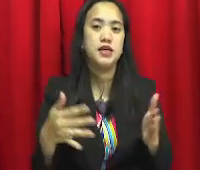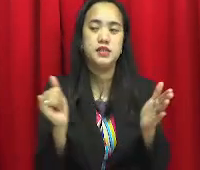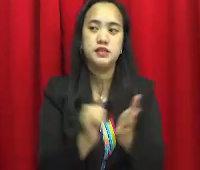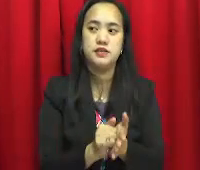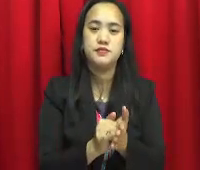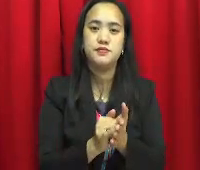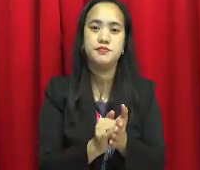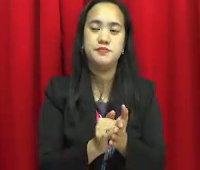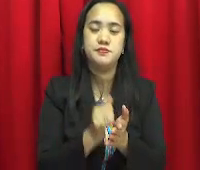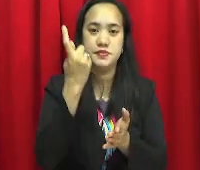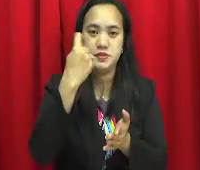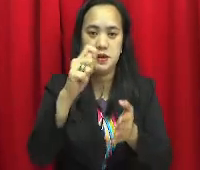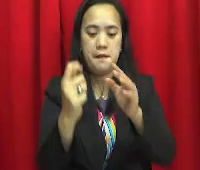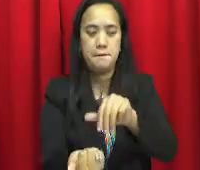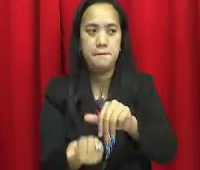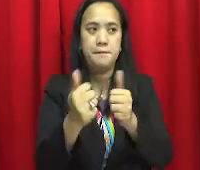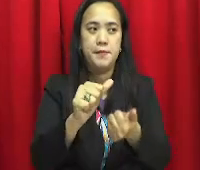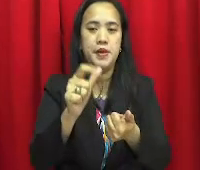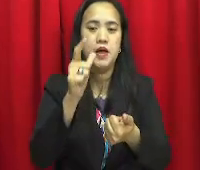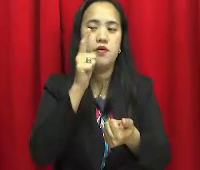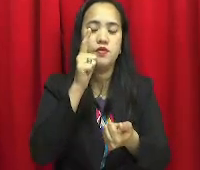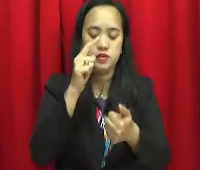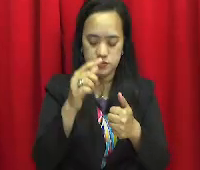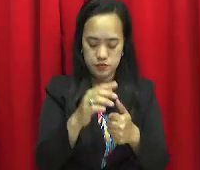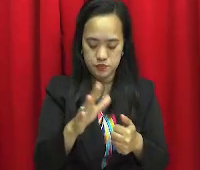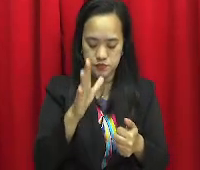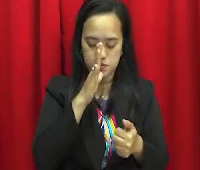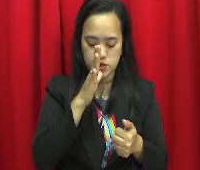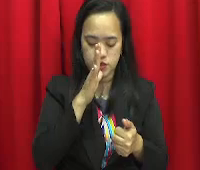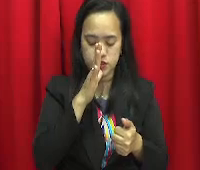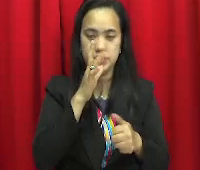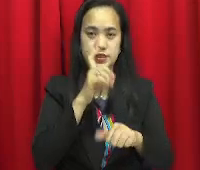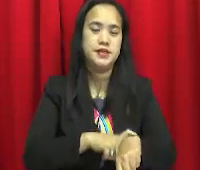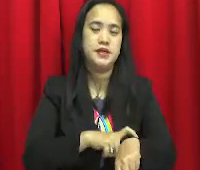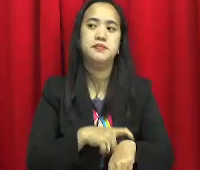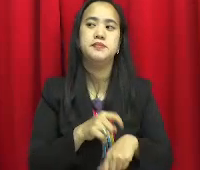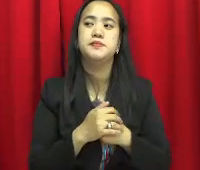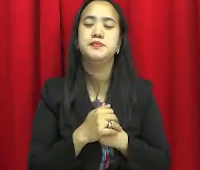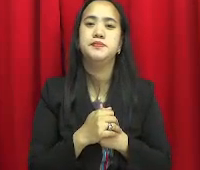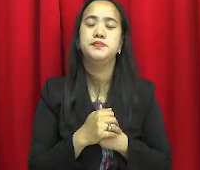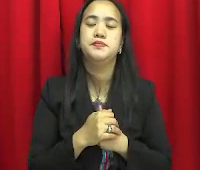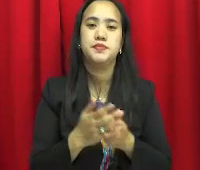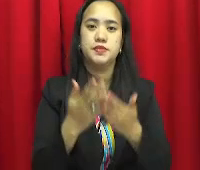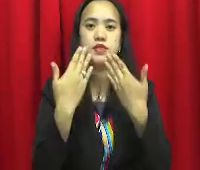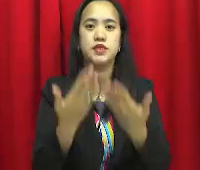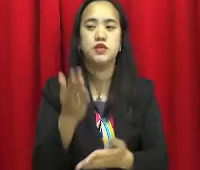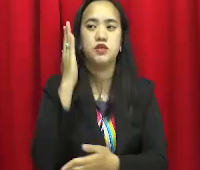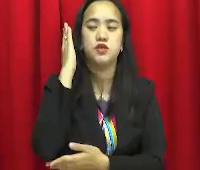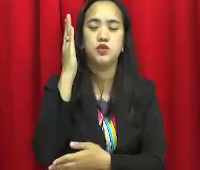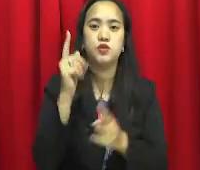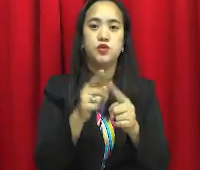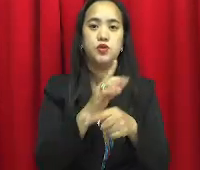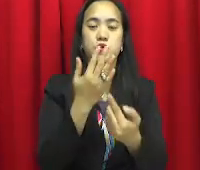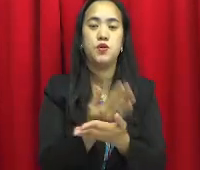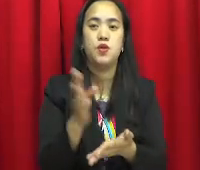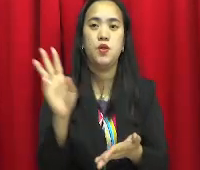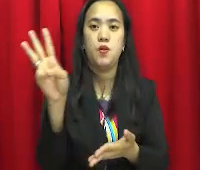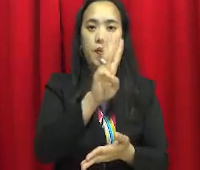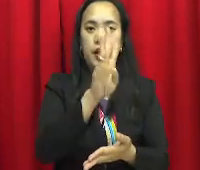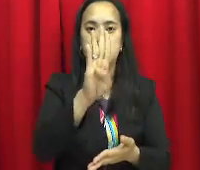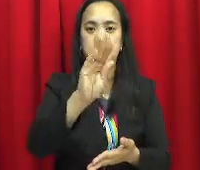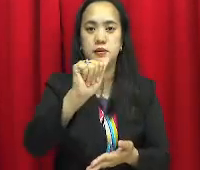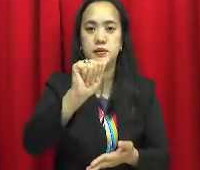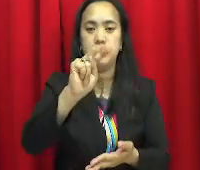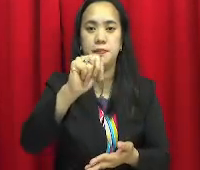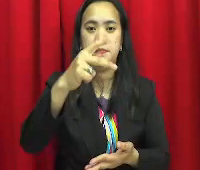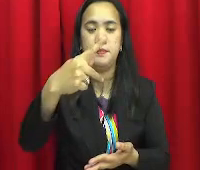kayo dito sa The Baptist Lunch Mother's Edition. At magandang tanghali, West Bank family, syempre sa mahal